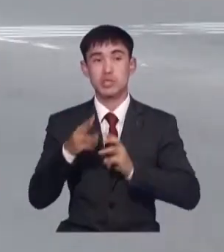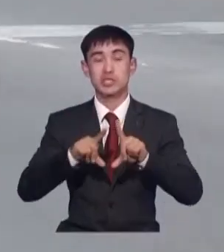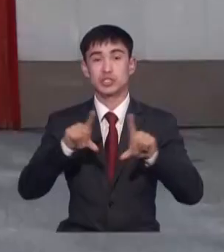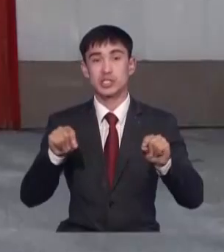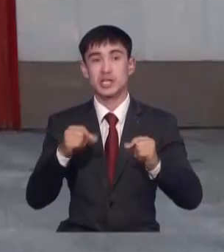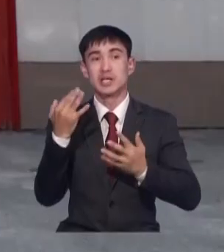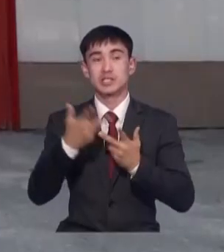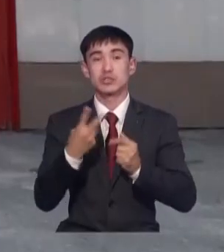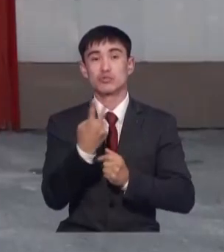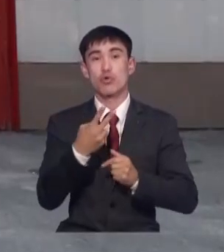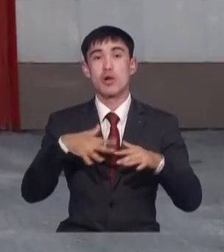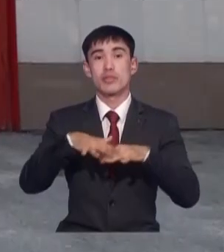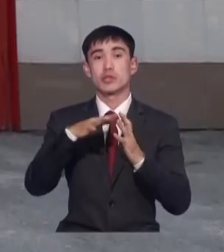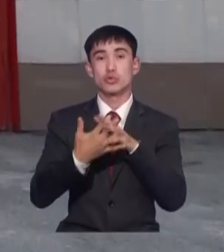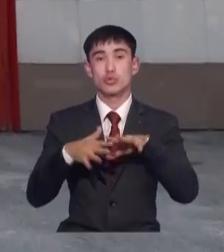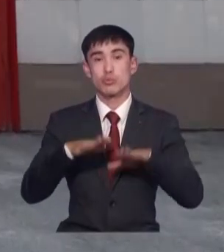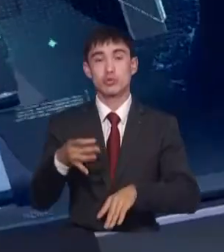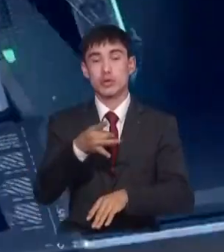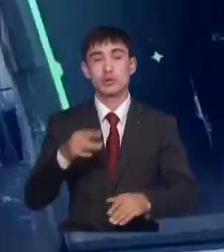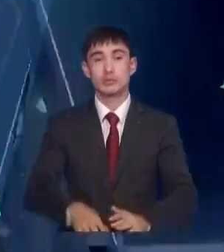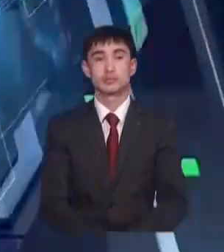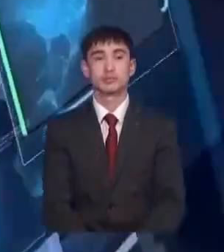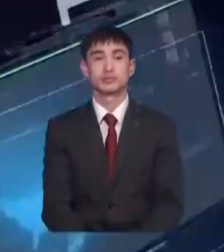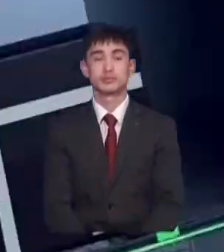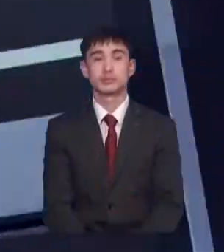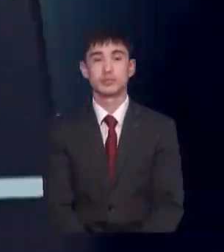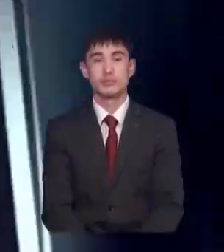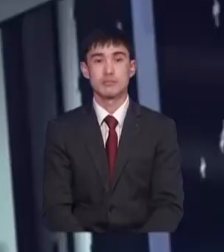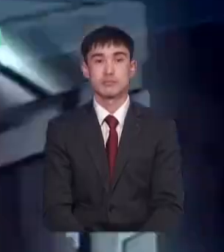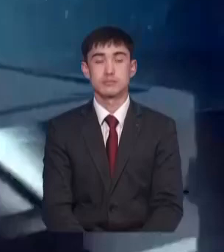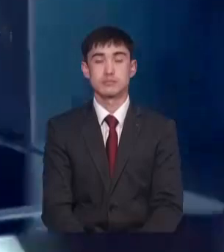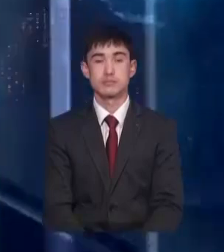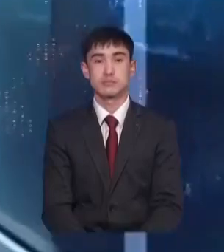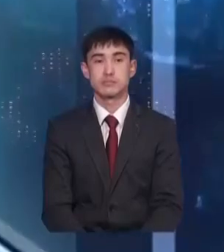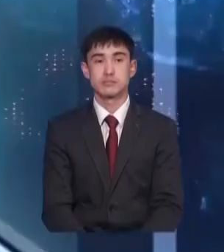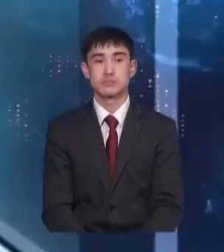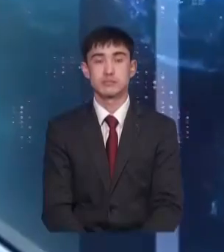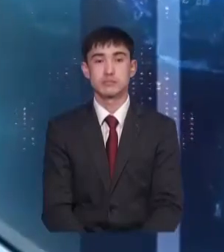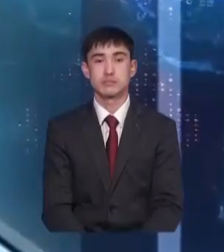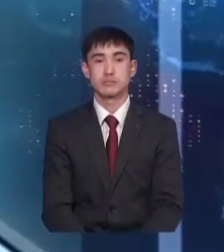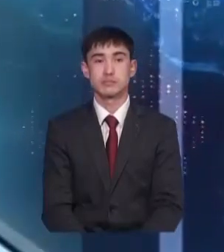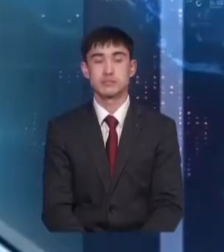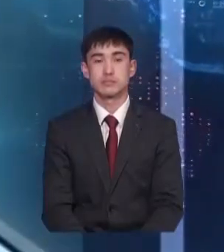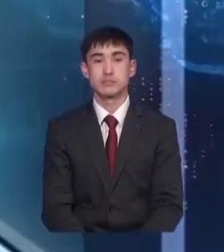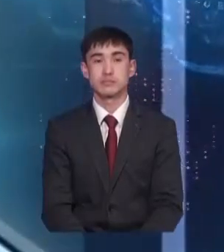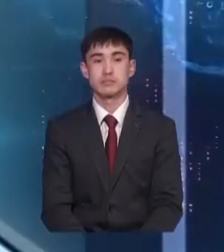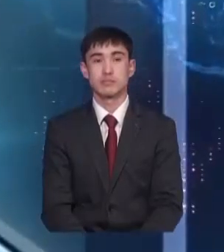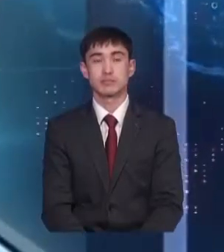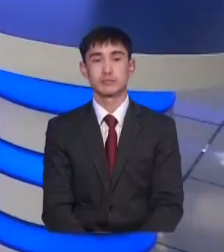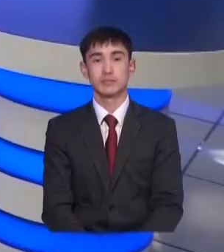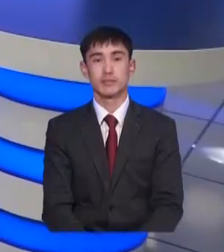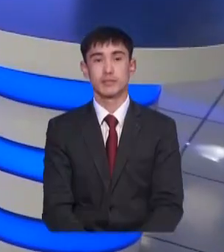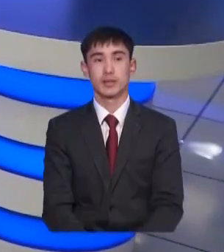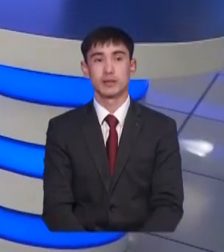части сразу в двух населенных пунктах района. Айслу Жандосова, Айган Махунбай, Биржан Кинчеба, телеканал ЖТСУ, Талгарский район.